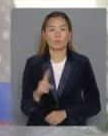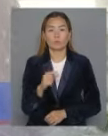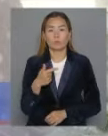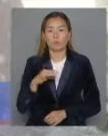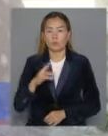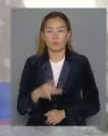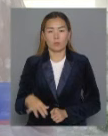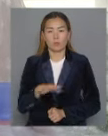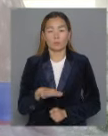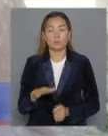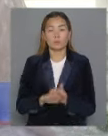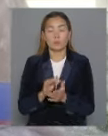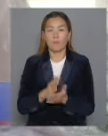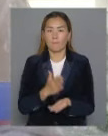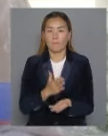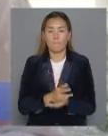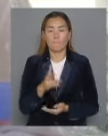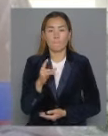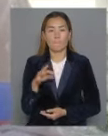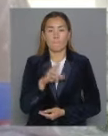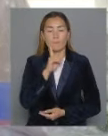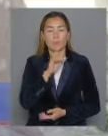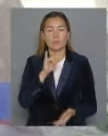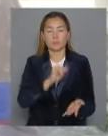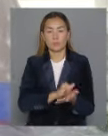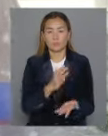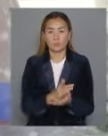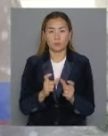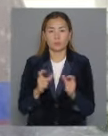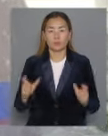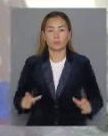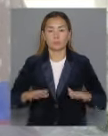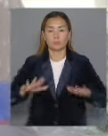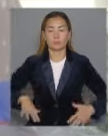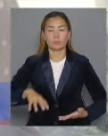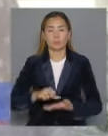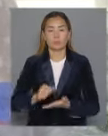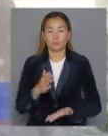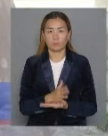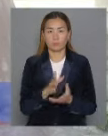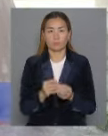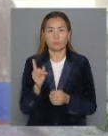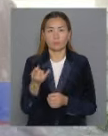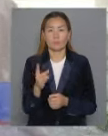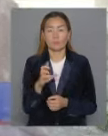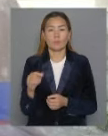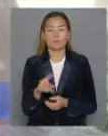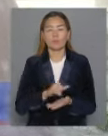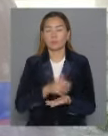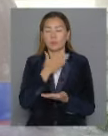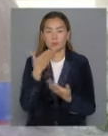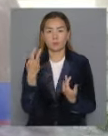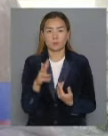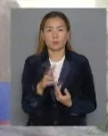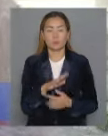ықшам ауданында тұратын таныстарымыз Нұрсаяға уақытша тіркеуге тұрып мектептен орын алғанын айтады. Біз бір баламен базаға енбейміз, ал олар